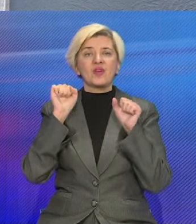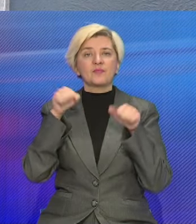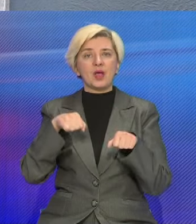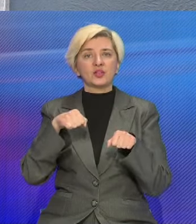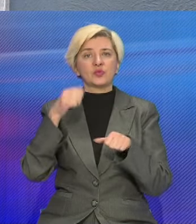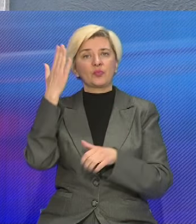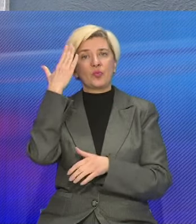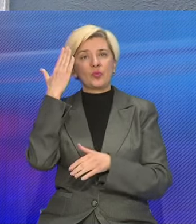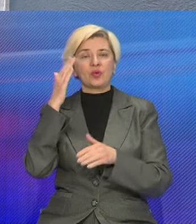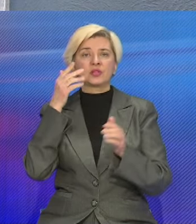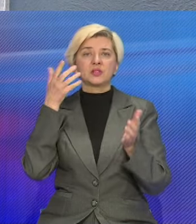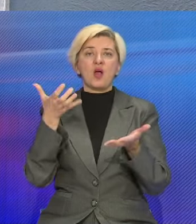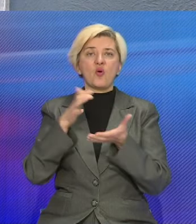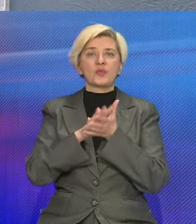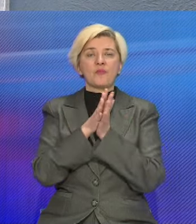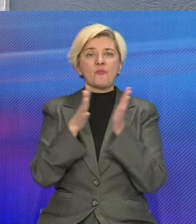аналізувати його,